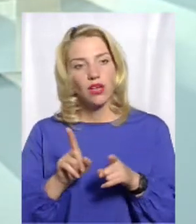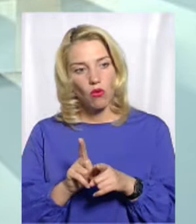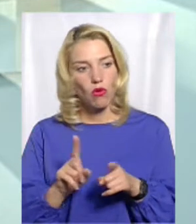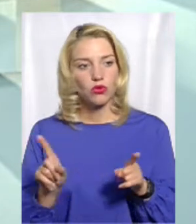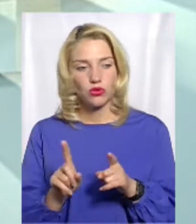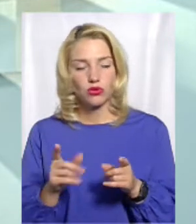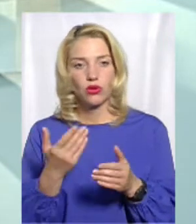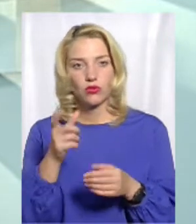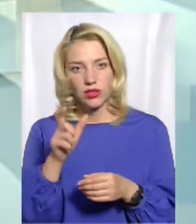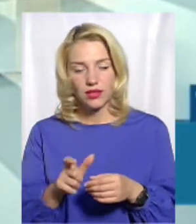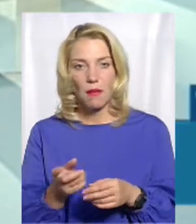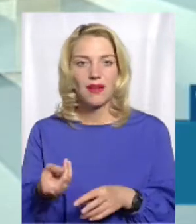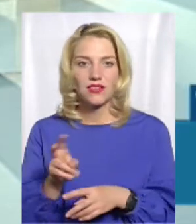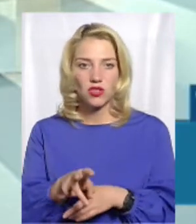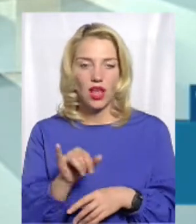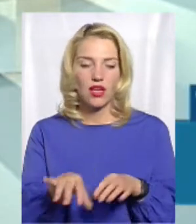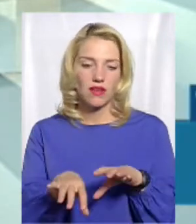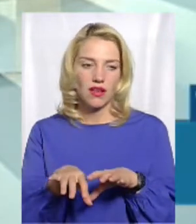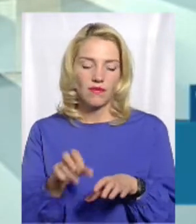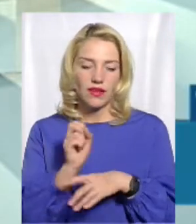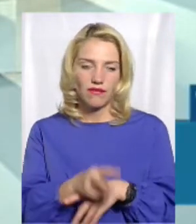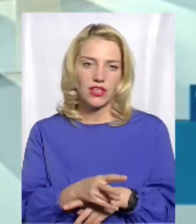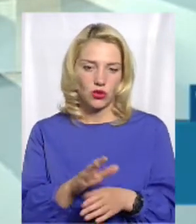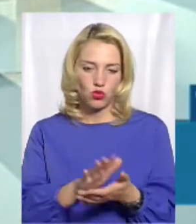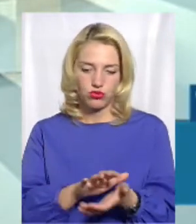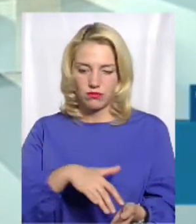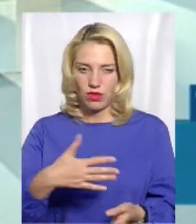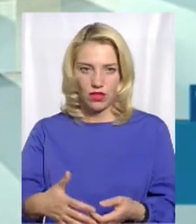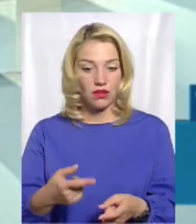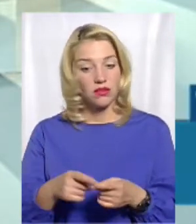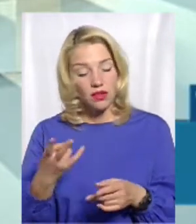що людина прийшла і викинула це в смітник. Вона має